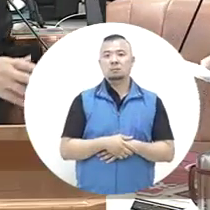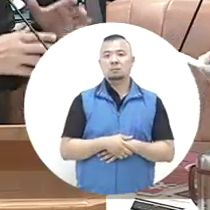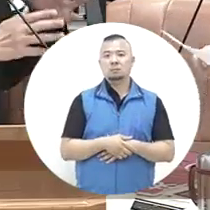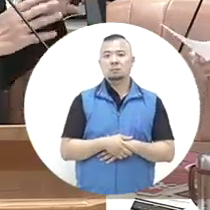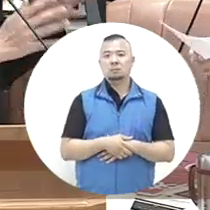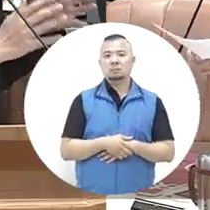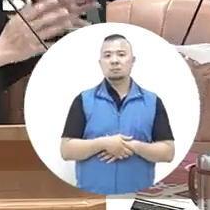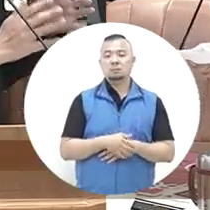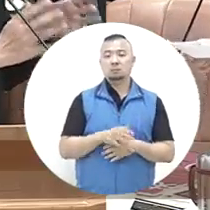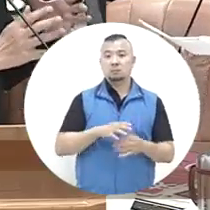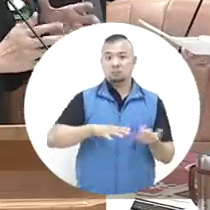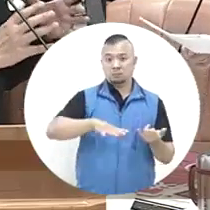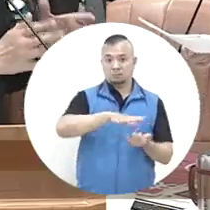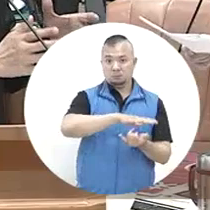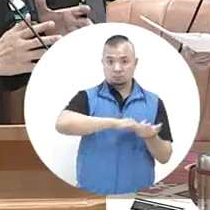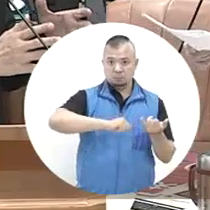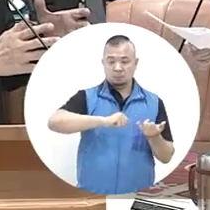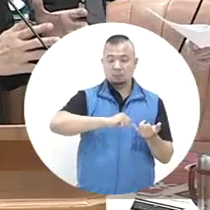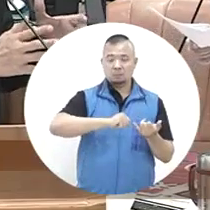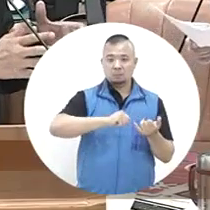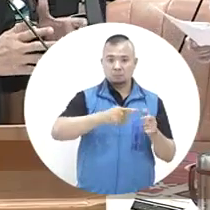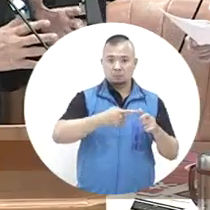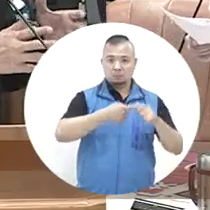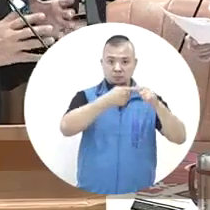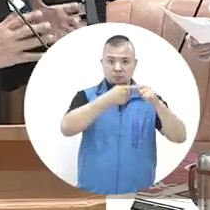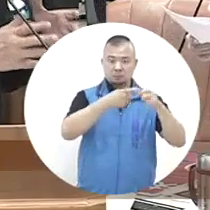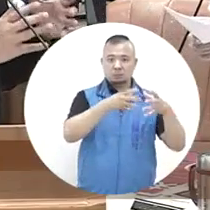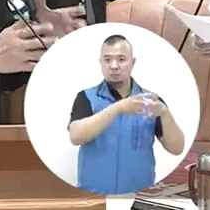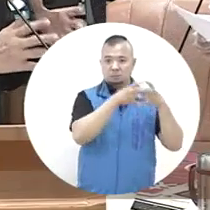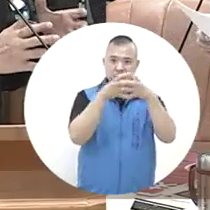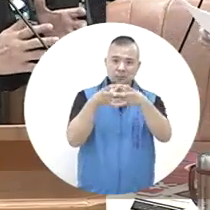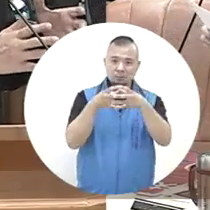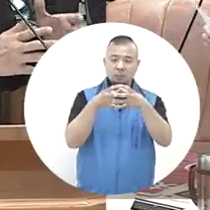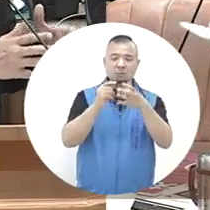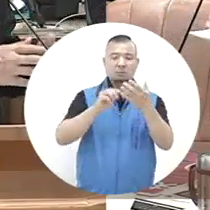出驻外联络武官，是我不